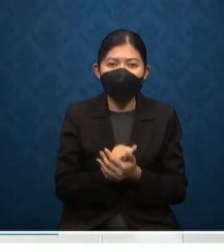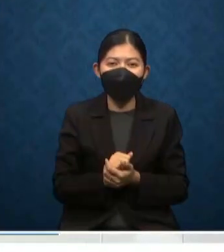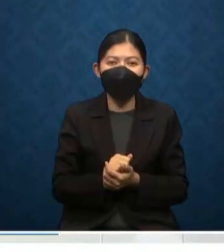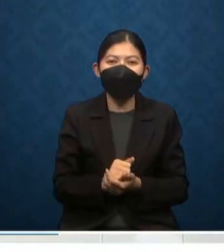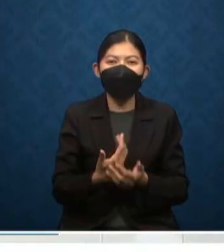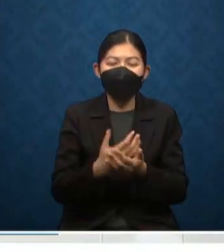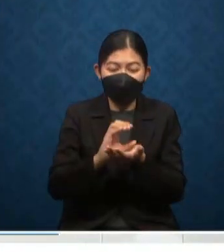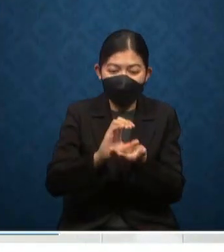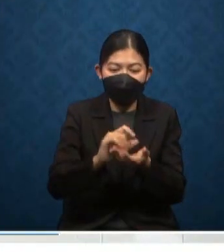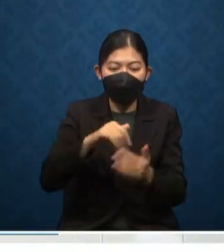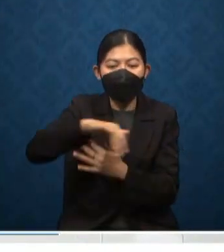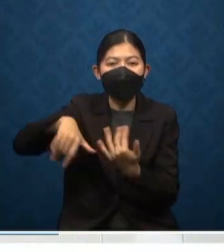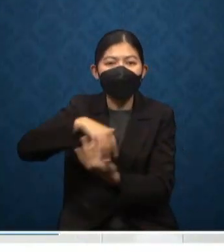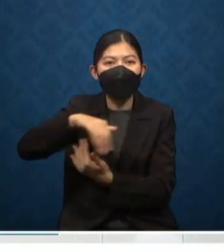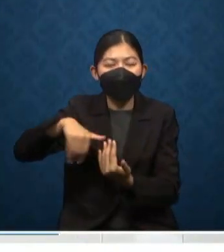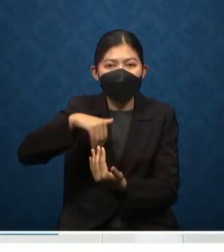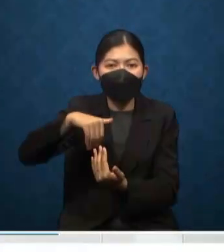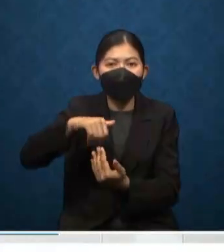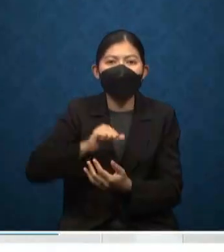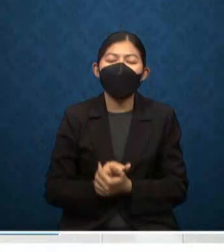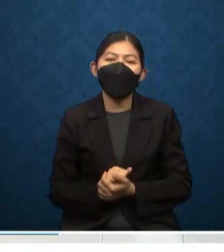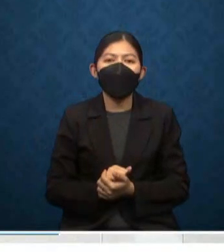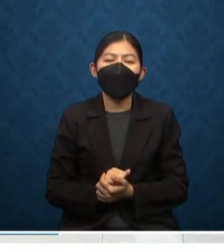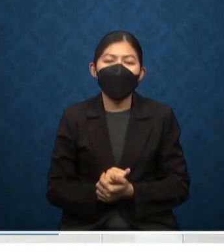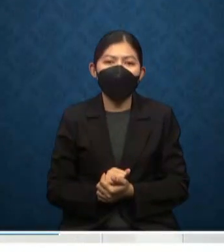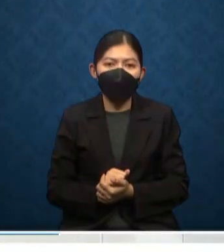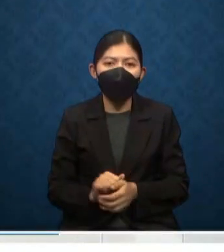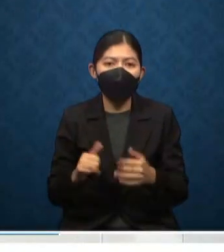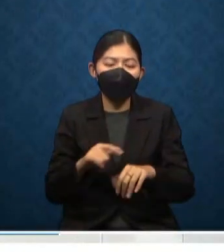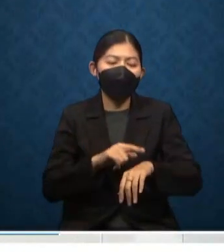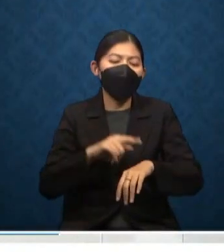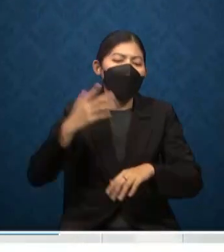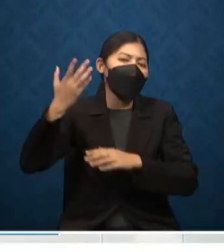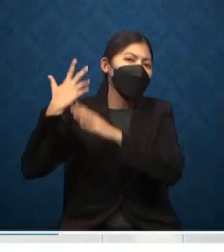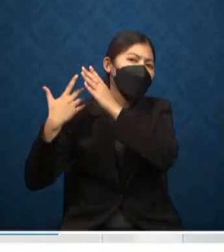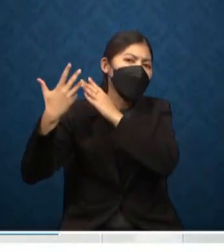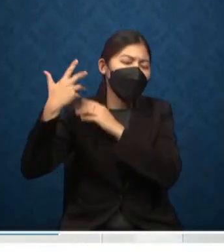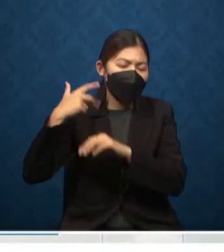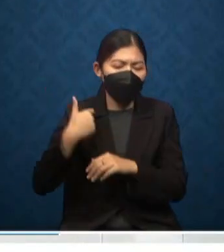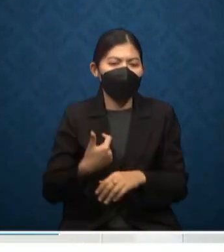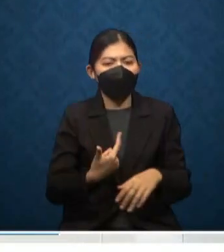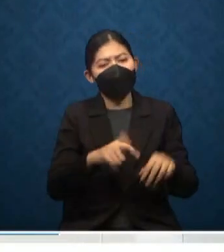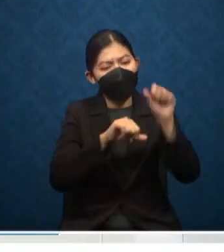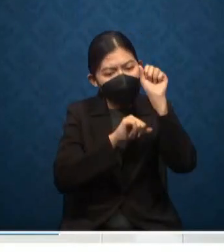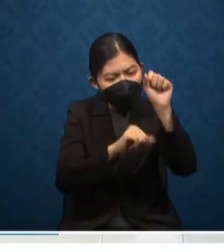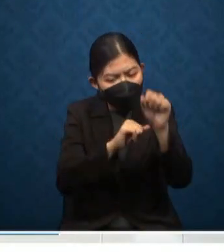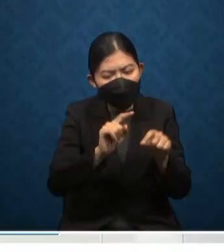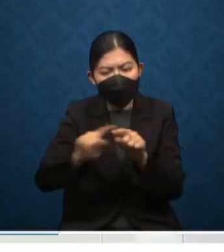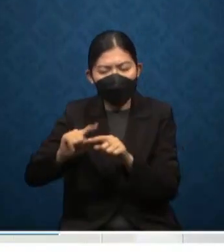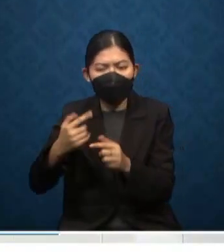แวดล้อมนั้นก็ยังมีนะครับดำเนินการและในช่วงเวลาที่ผ่านมาก็มีมาตรการอื่นๆนะครับไม่ว่าจะเป็นมาตรการสิน